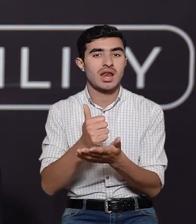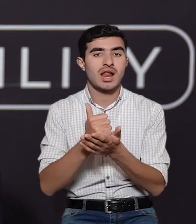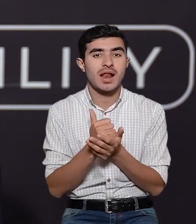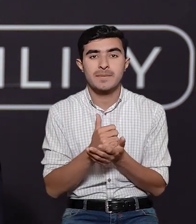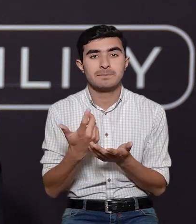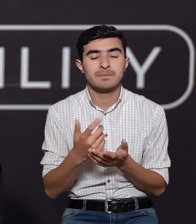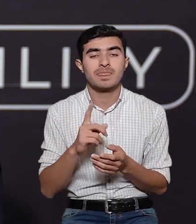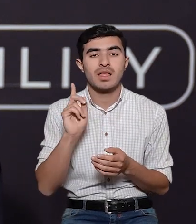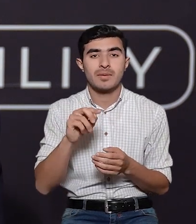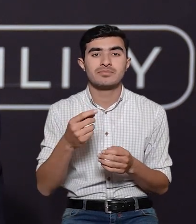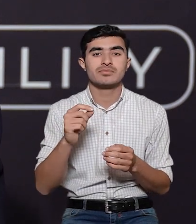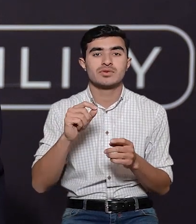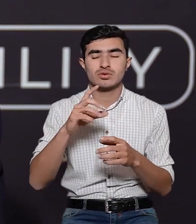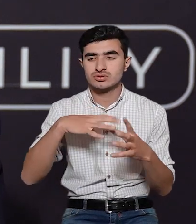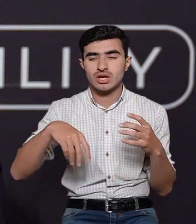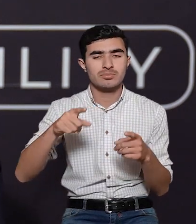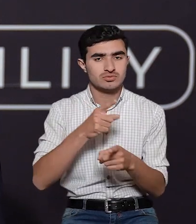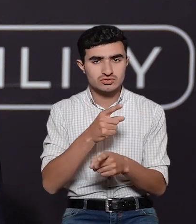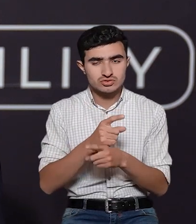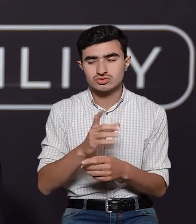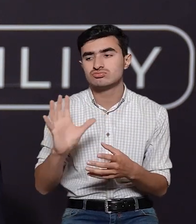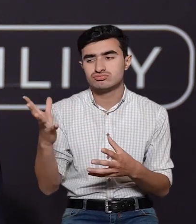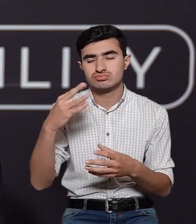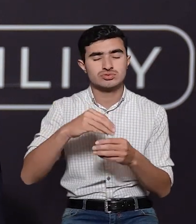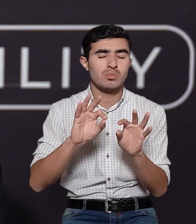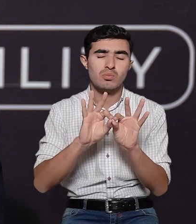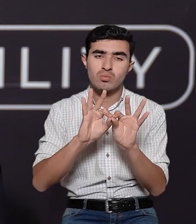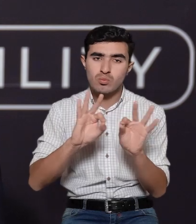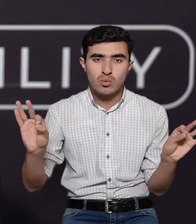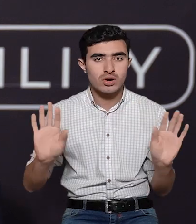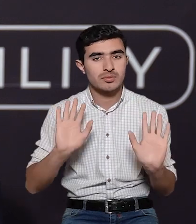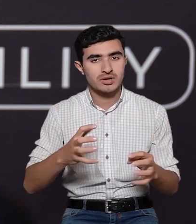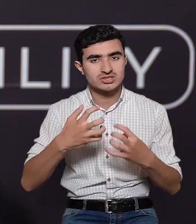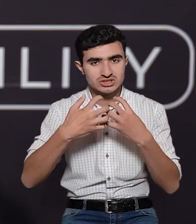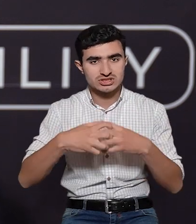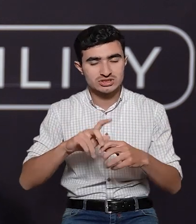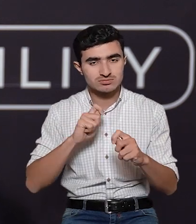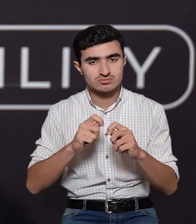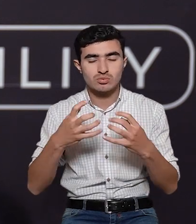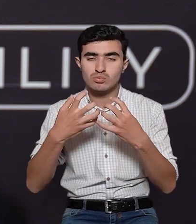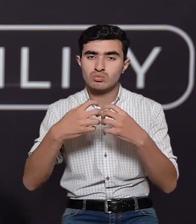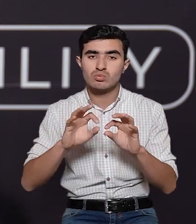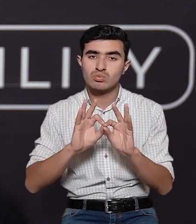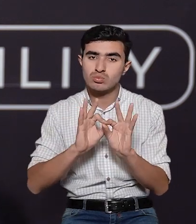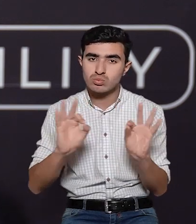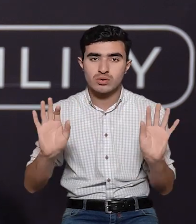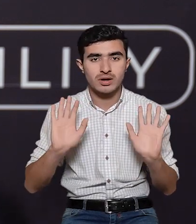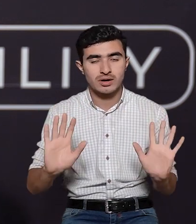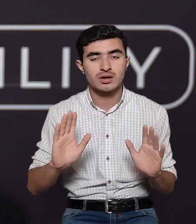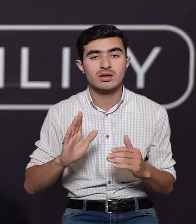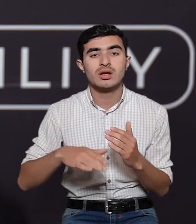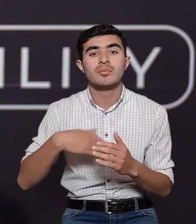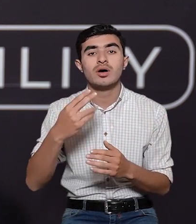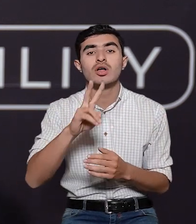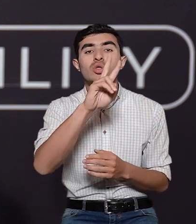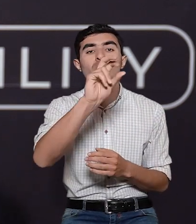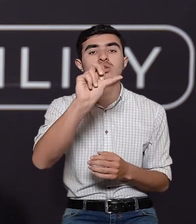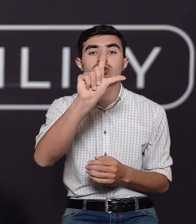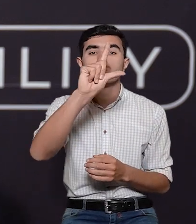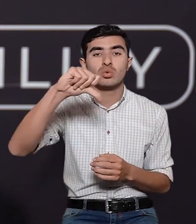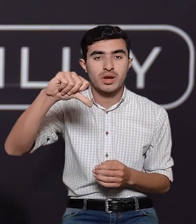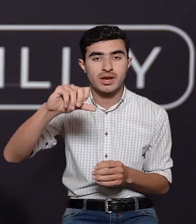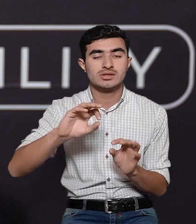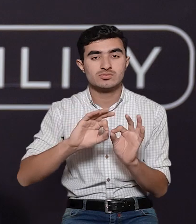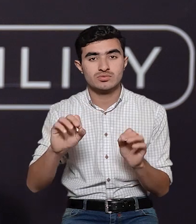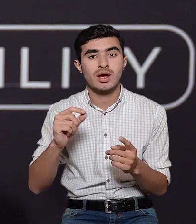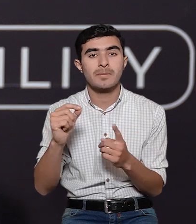ہوتا ہے جو پورا کرنے کے بعد، ٹریننگ کا پروسیس پورے کرنے کے بعد، سسٹمز بنانے کے بعد، فائنلی اکتوبر 2019 کے اندر پاکستان کو